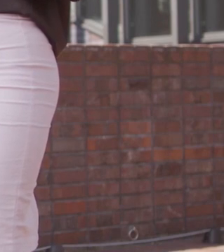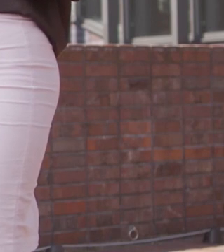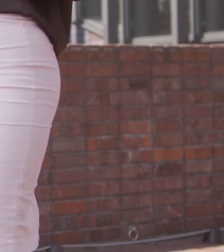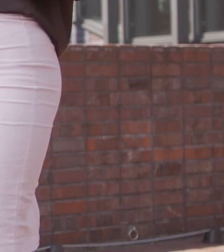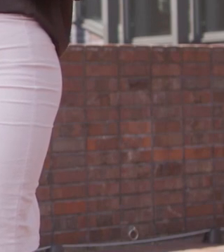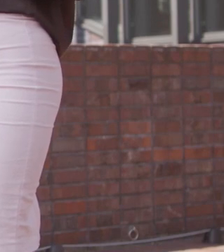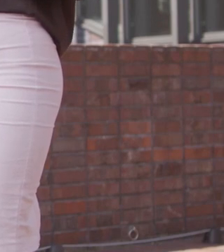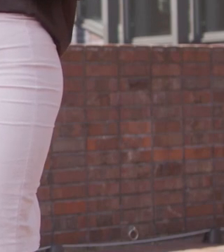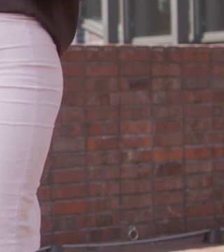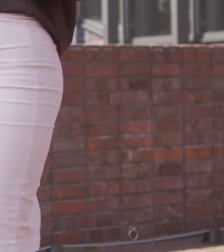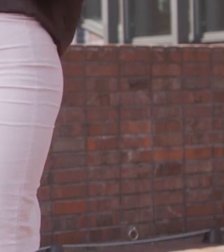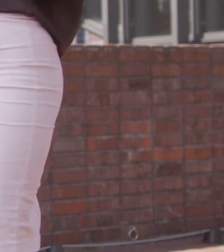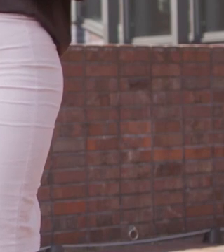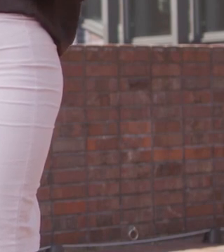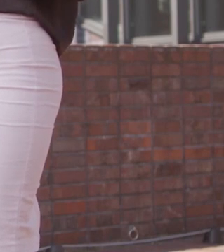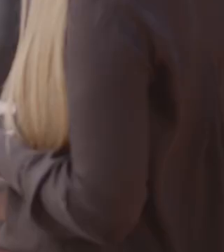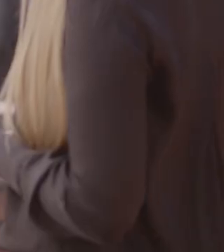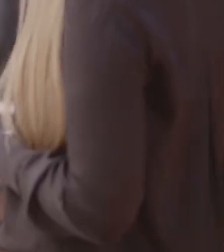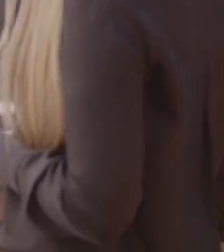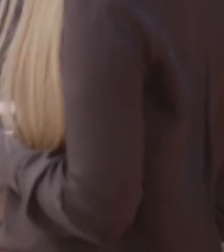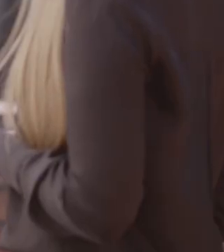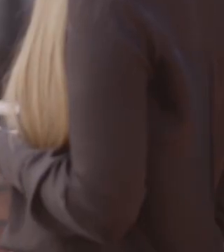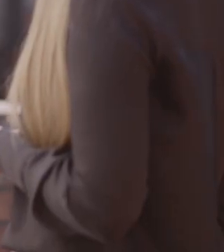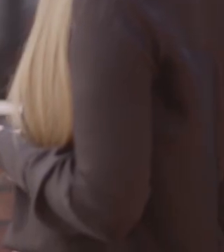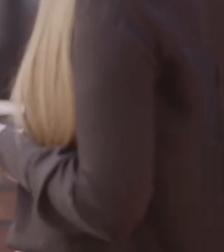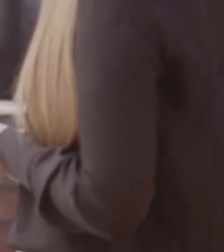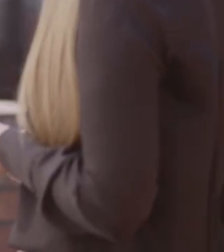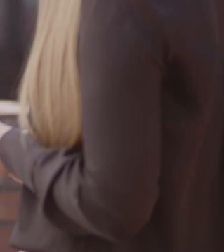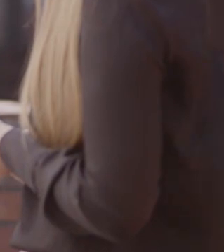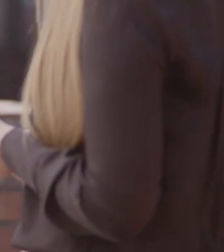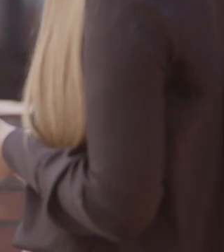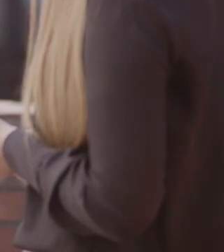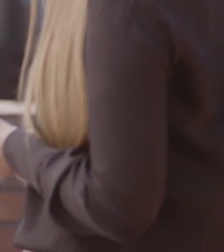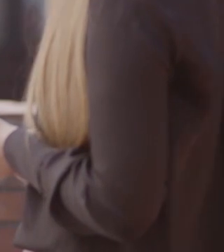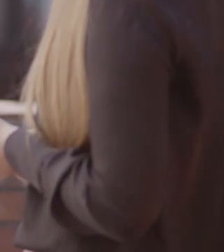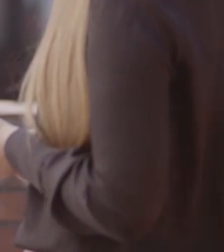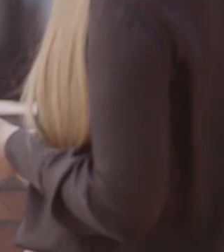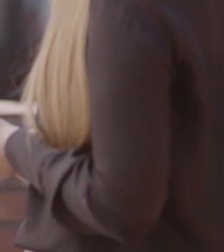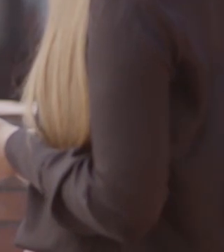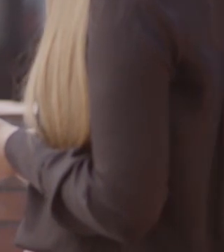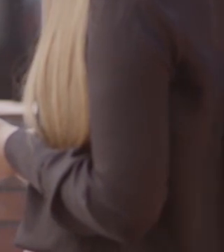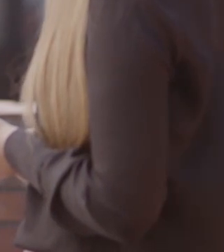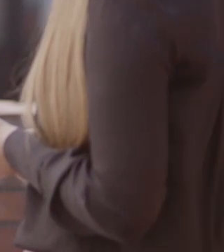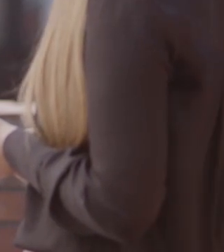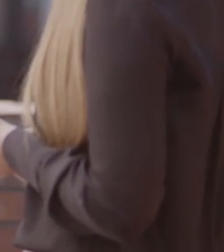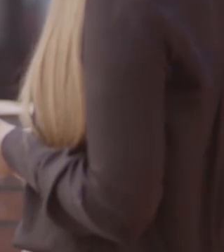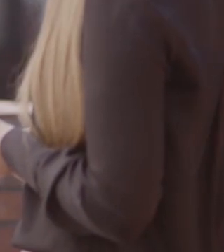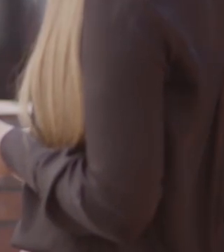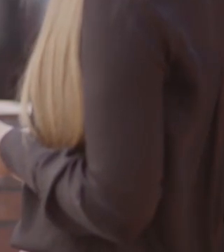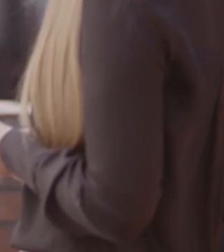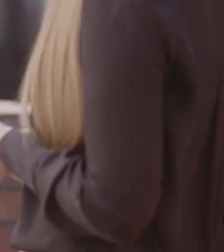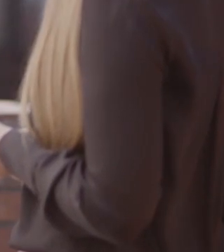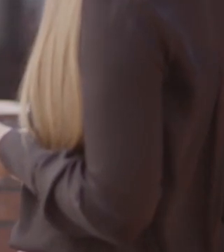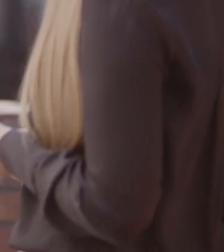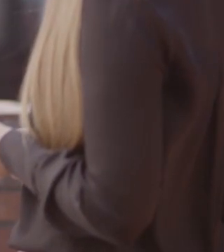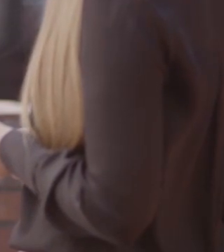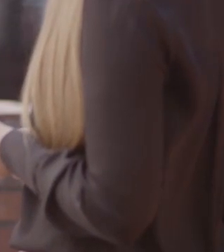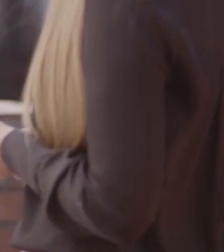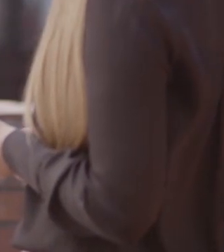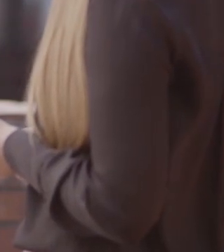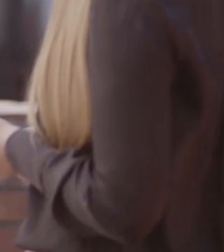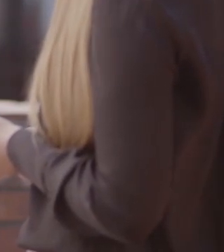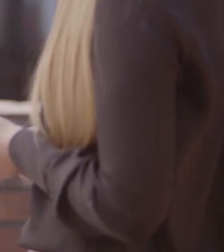przykład zorganizować bardzo ciekawą, interaktywną prezentację, wykłady, warsztaty dla naszych